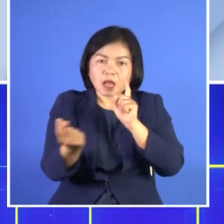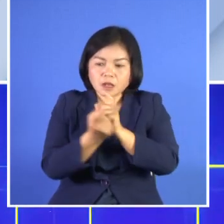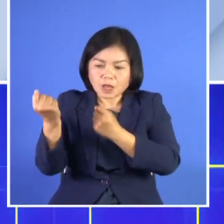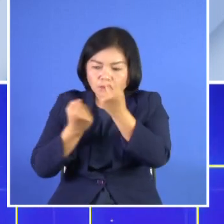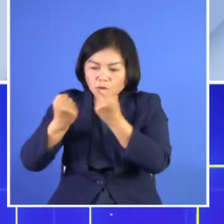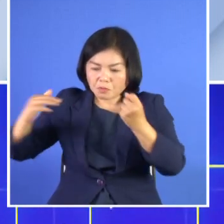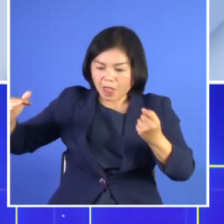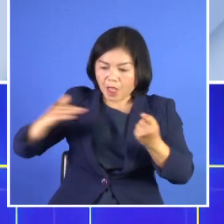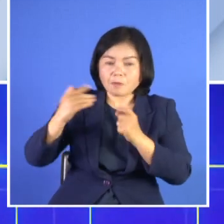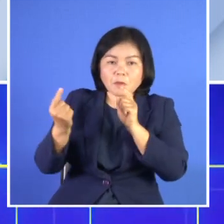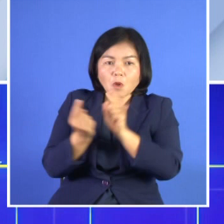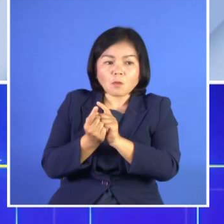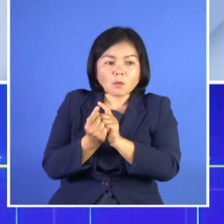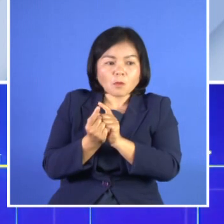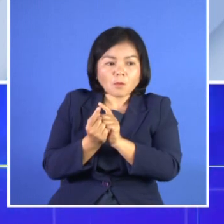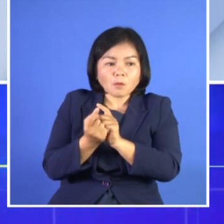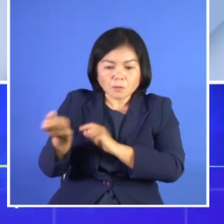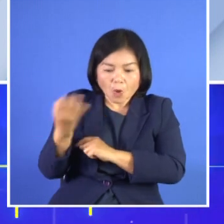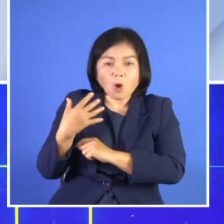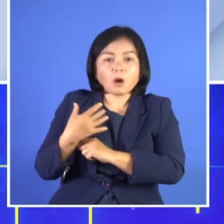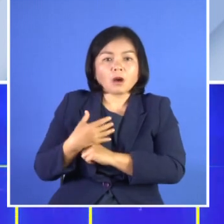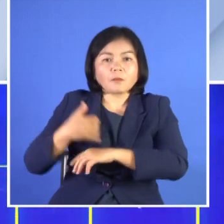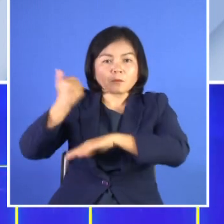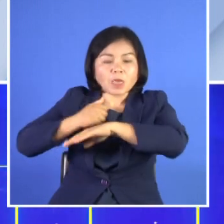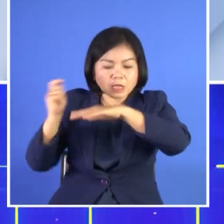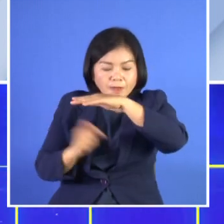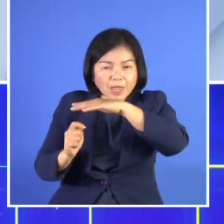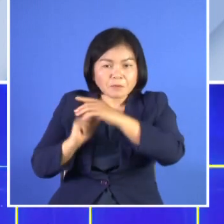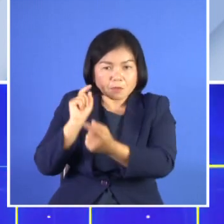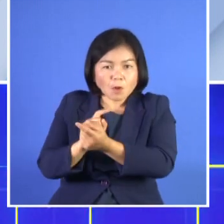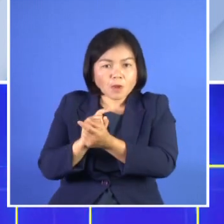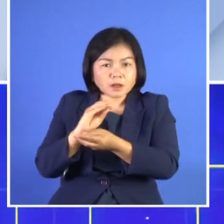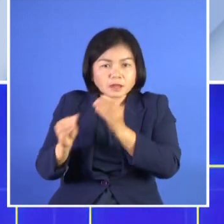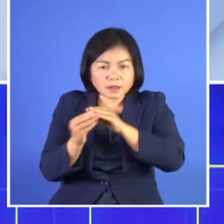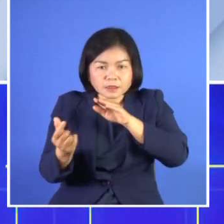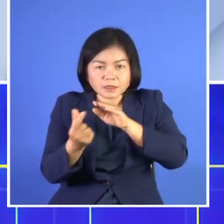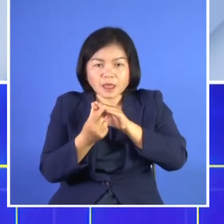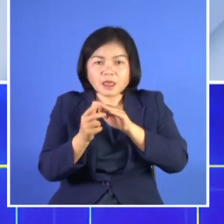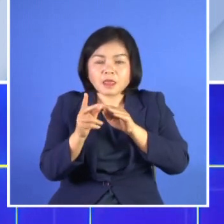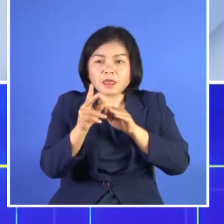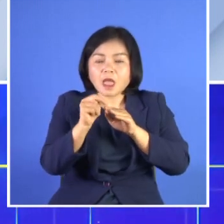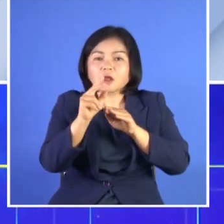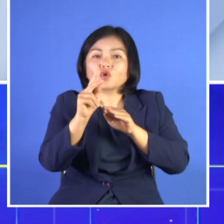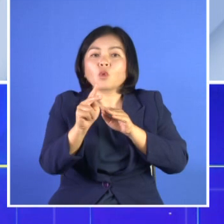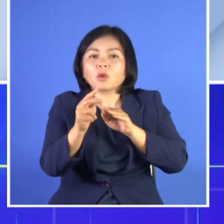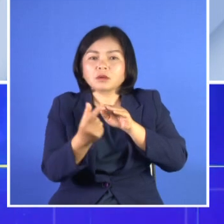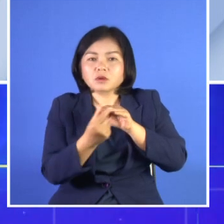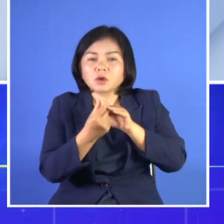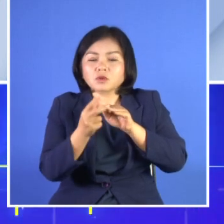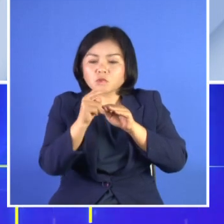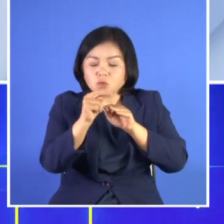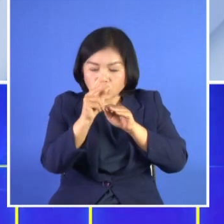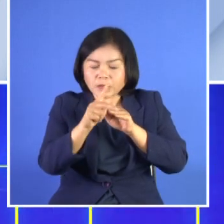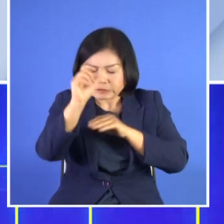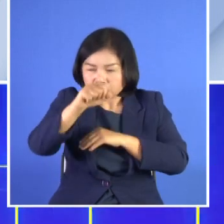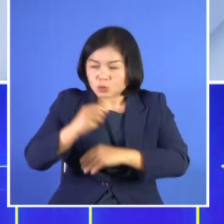บอกว่ามีกำนันมาหาทะเบียนรถเนี่ยนกด้วยว่างั้น อ๋อนอหนูกอไก่ ใช่ใช่ตกใ